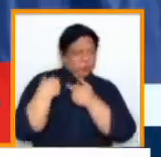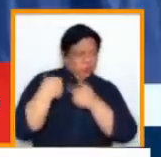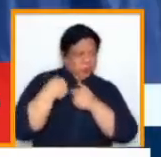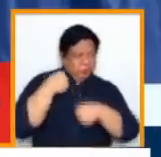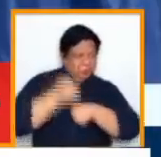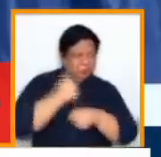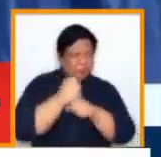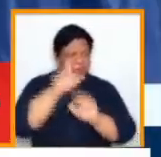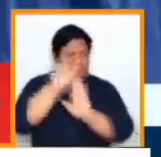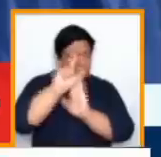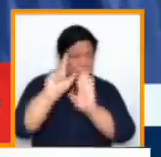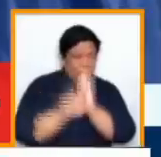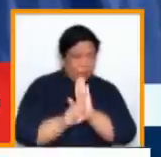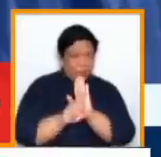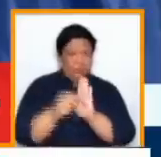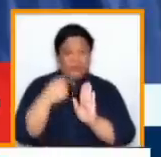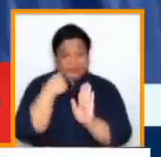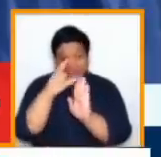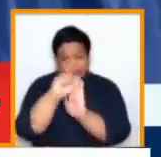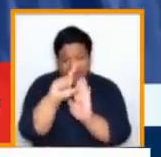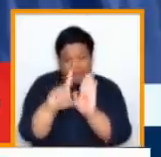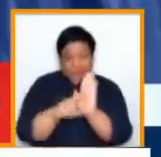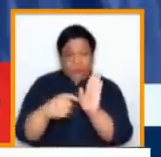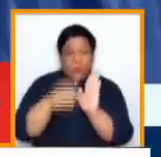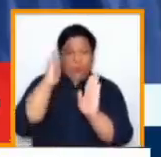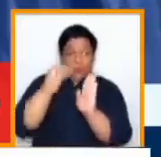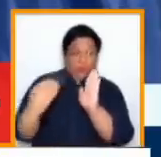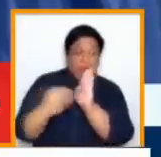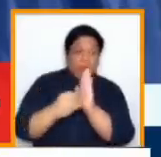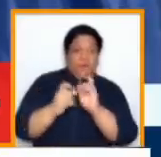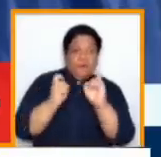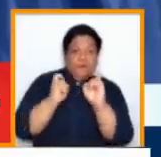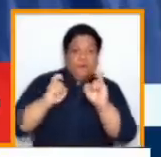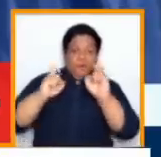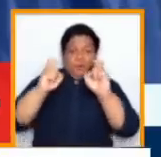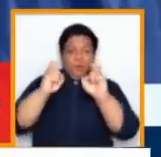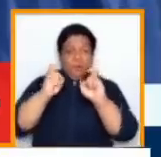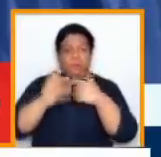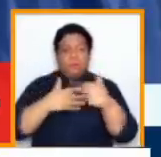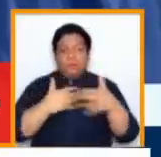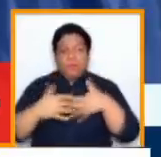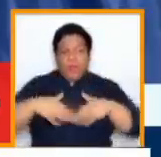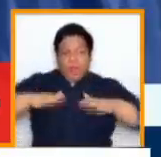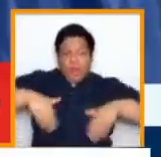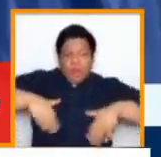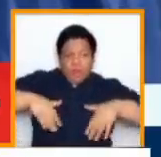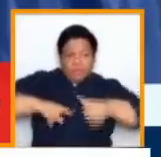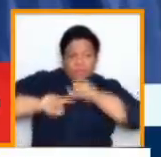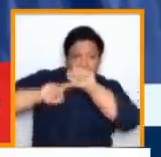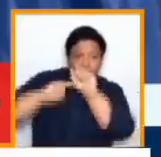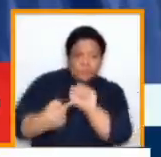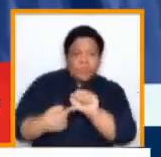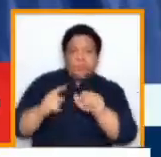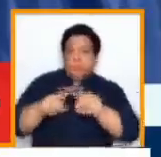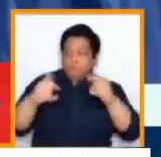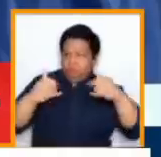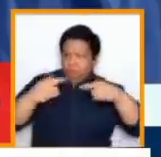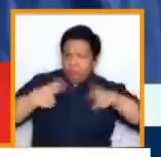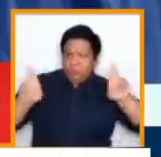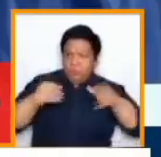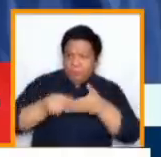shall take effect immediately. Pero kahit hindi pa effective yan, bibilihin na natin para ang